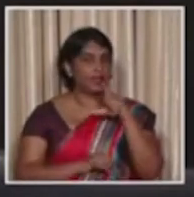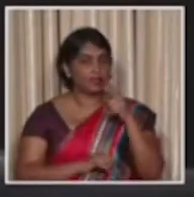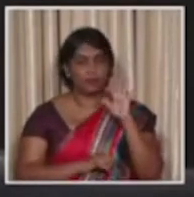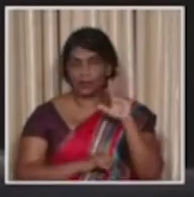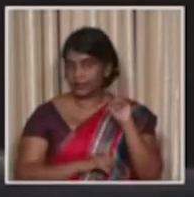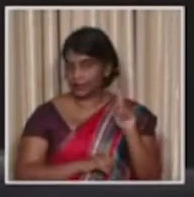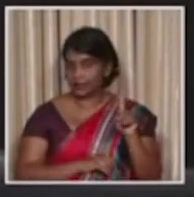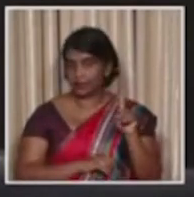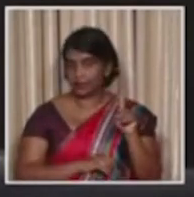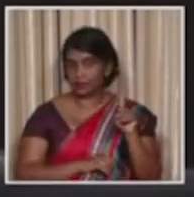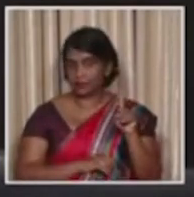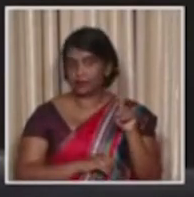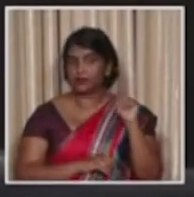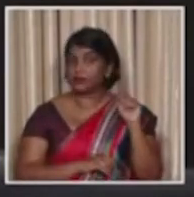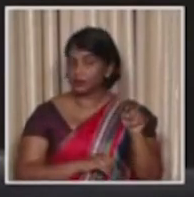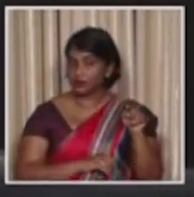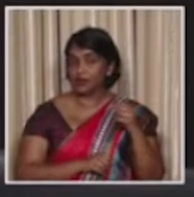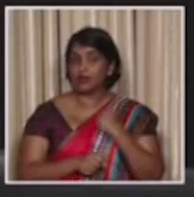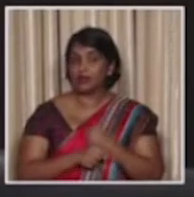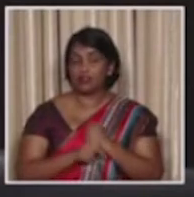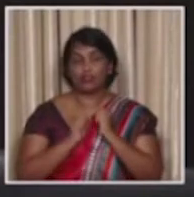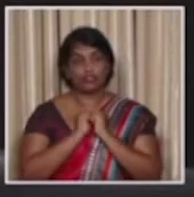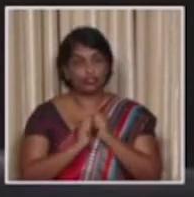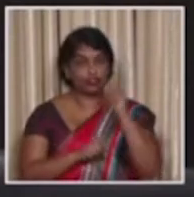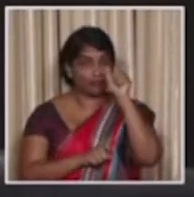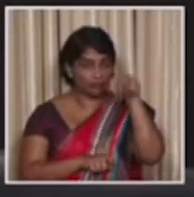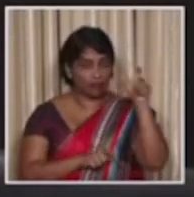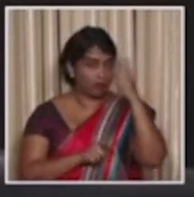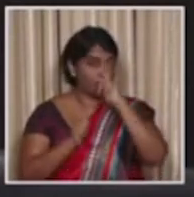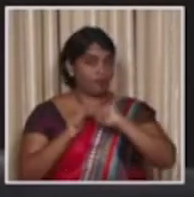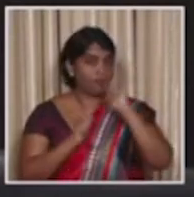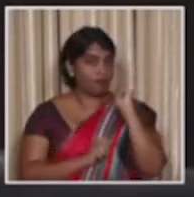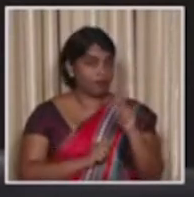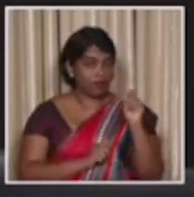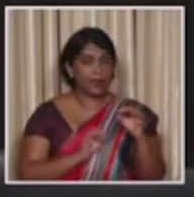බිලියන 1,751යි. ඒකෙන් රාජ්‍ය සේවකයන්ගේ වැටුප් ගෙවන්න ගියා